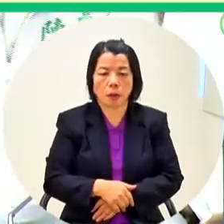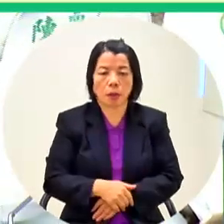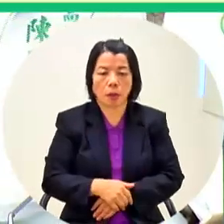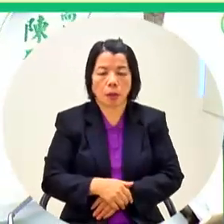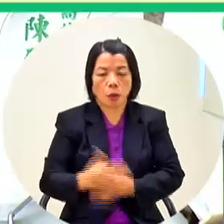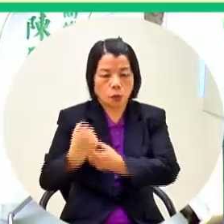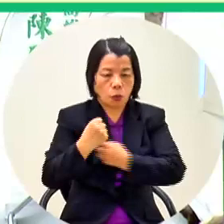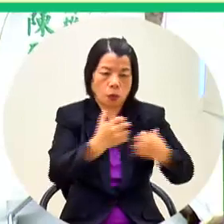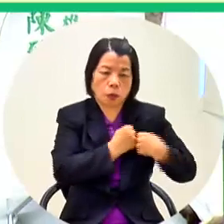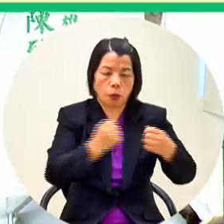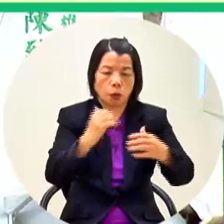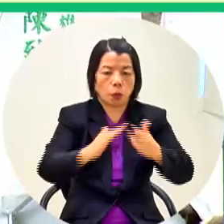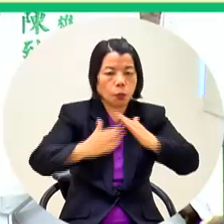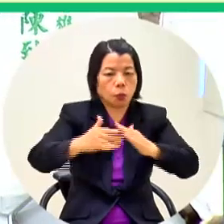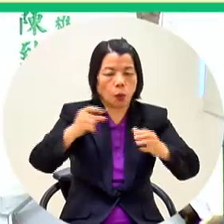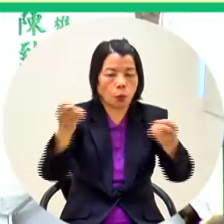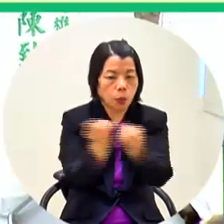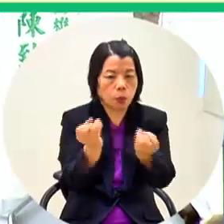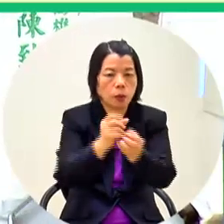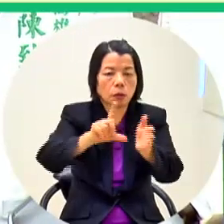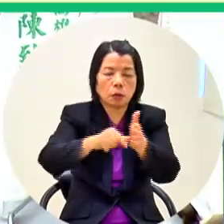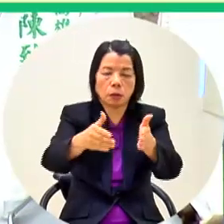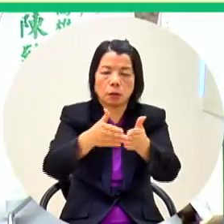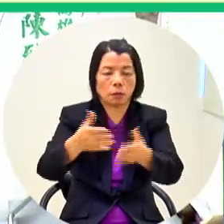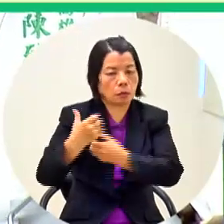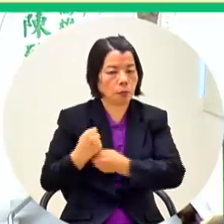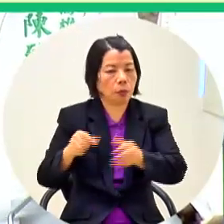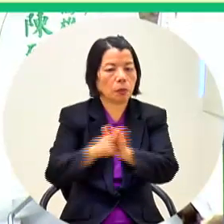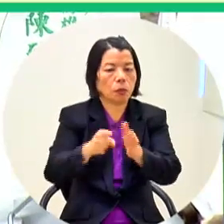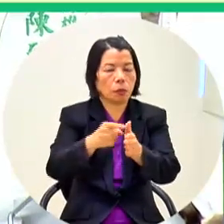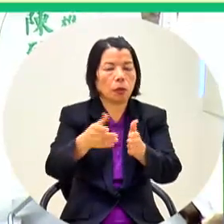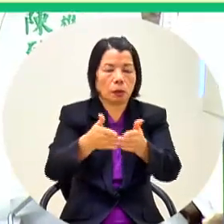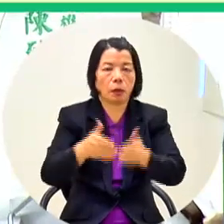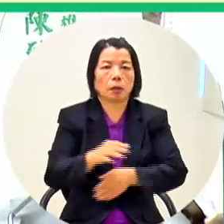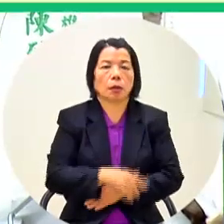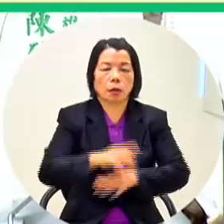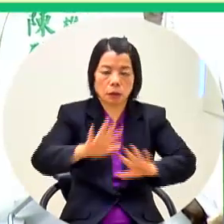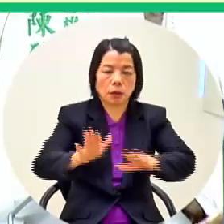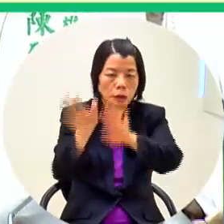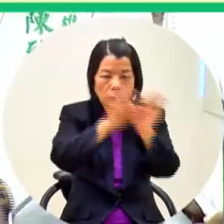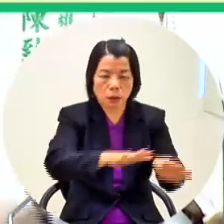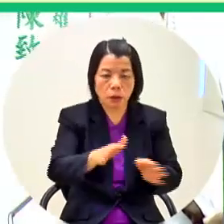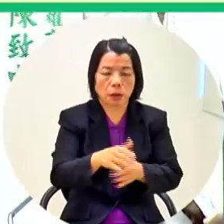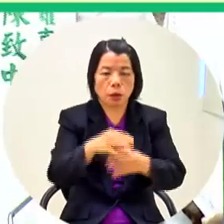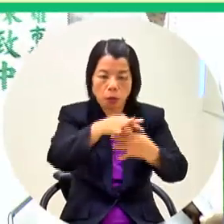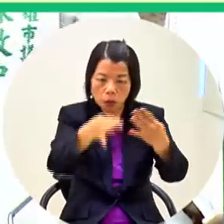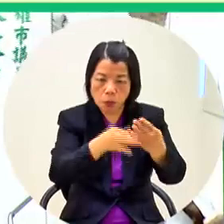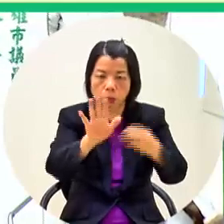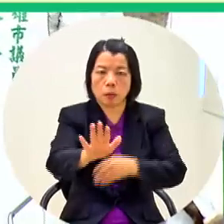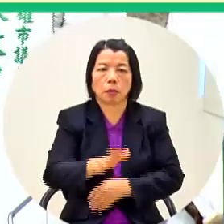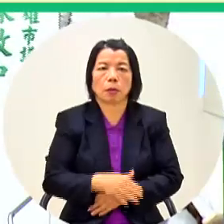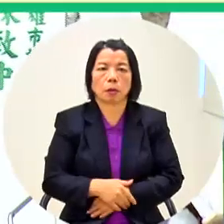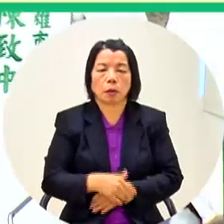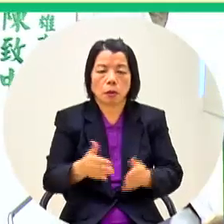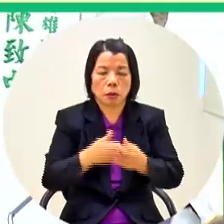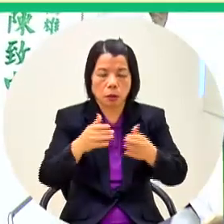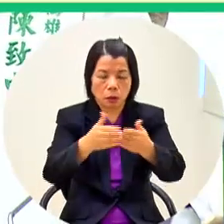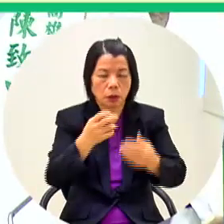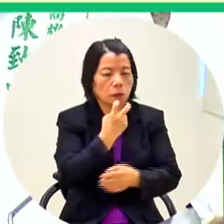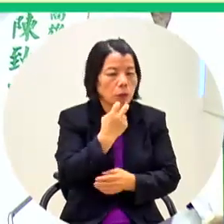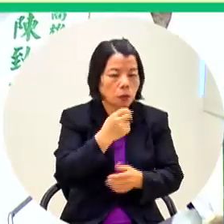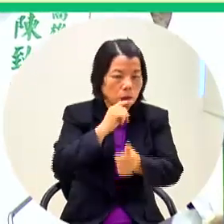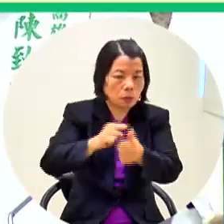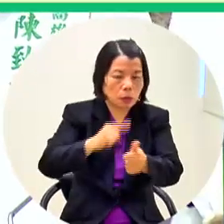状况大规模发生的时候，你才需要兵推。现在所有的症状有其 SOP 流程，请照着中央指示去